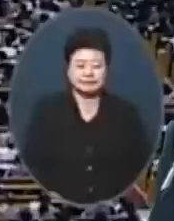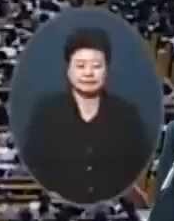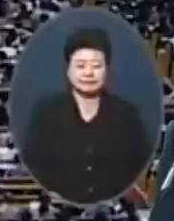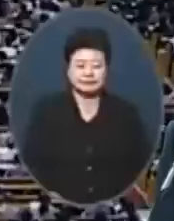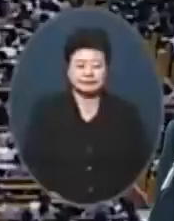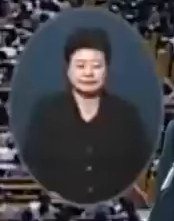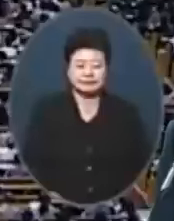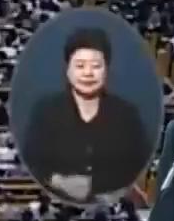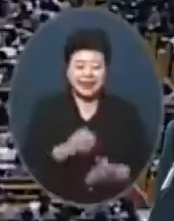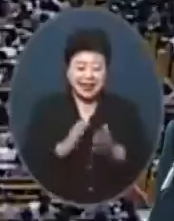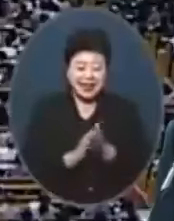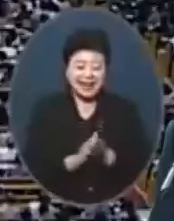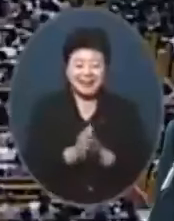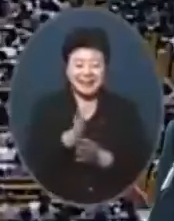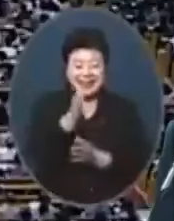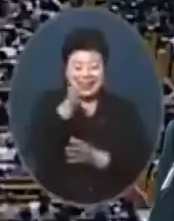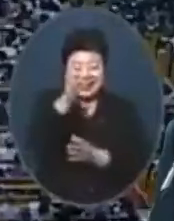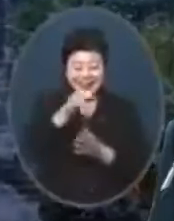할렐루야.